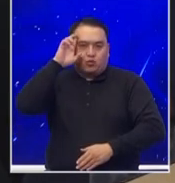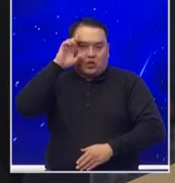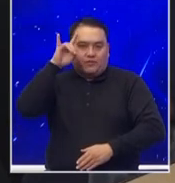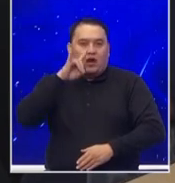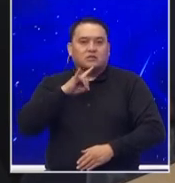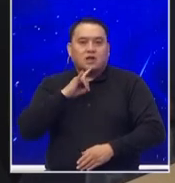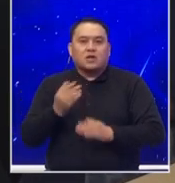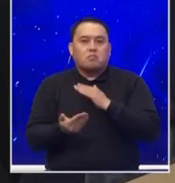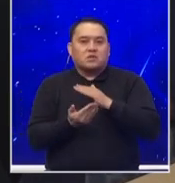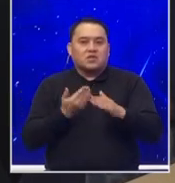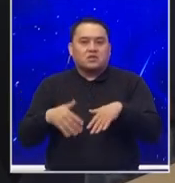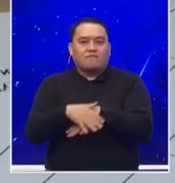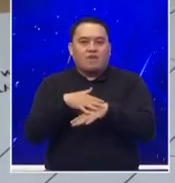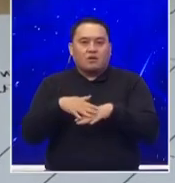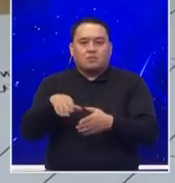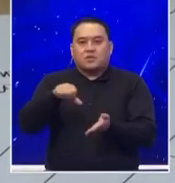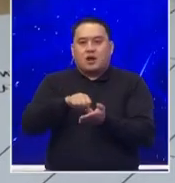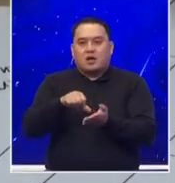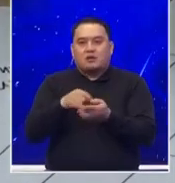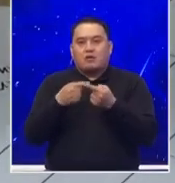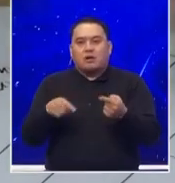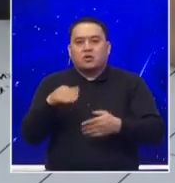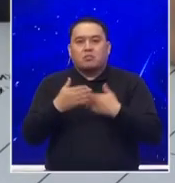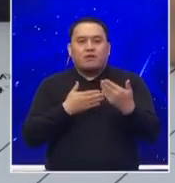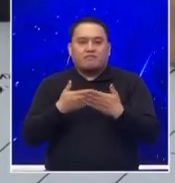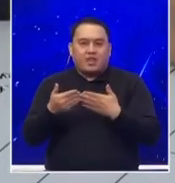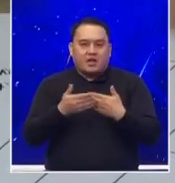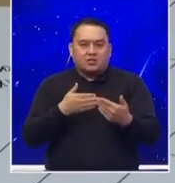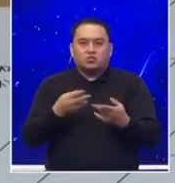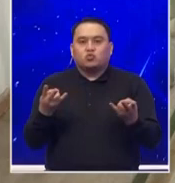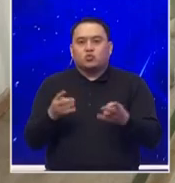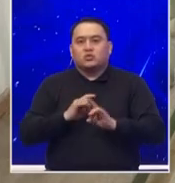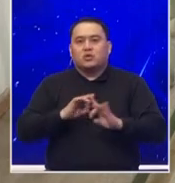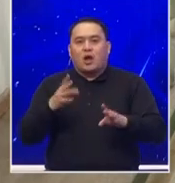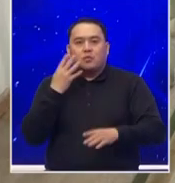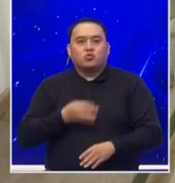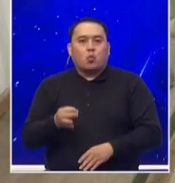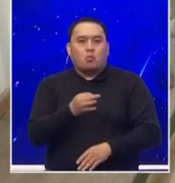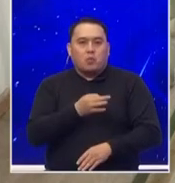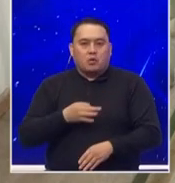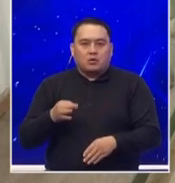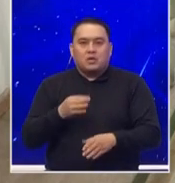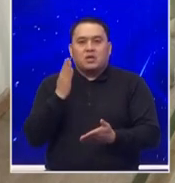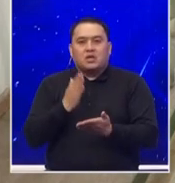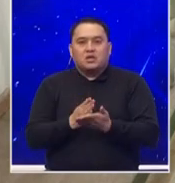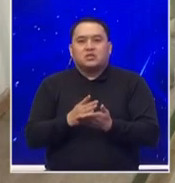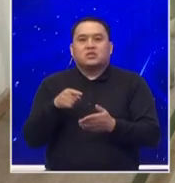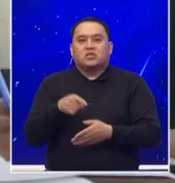страны, призывают казахстанцев представители разных профессий. Стоит отметить, в Алматинской области действует